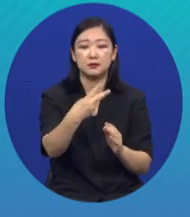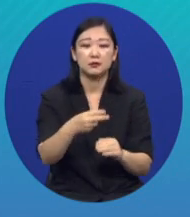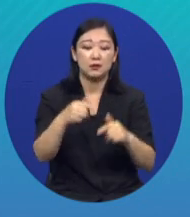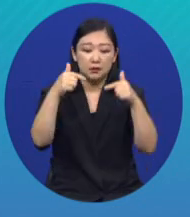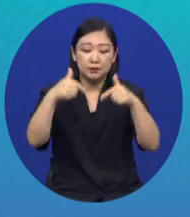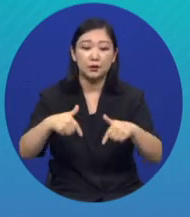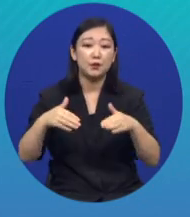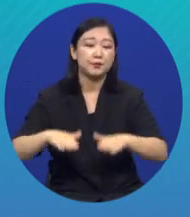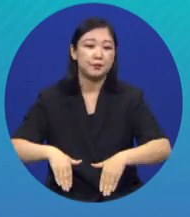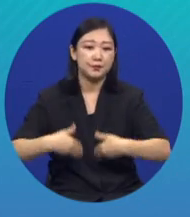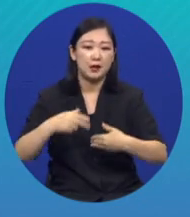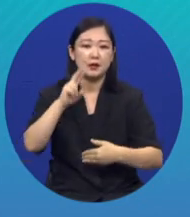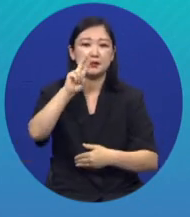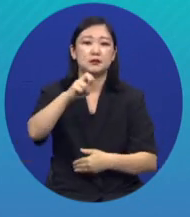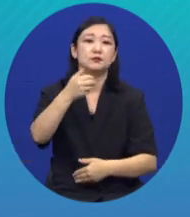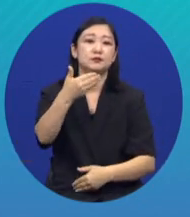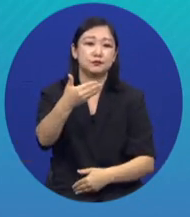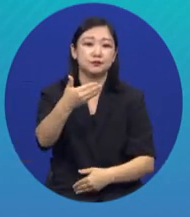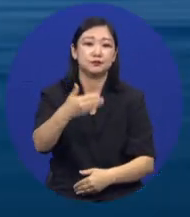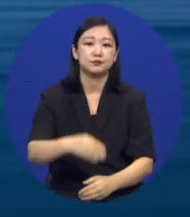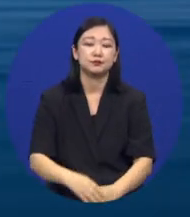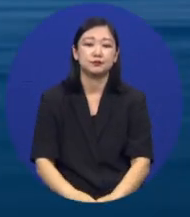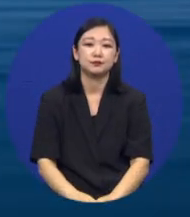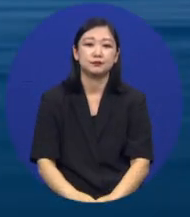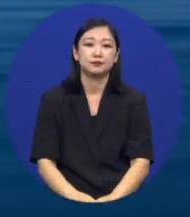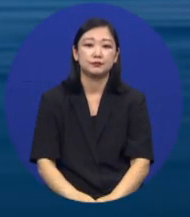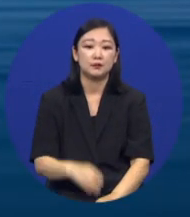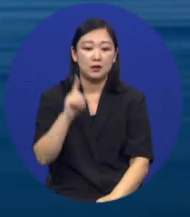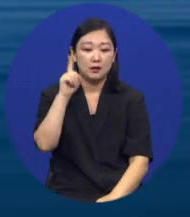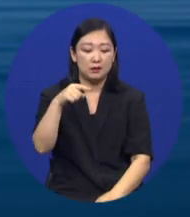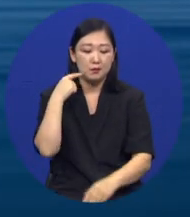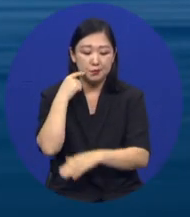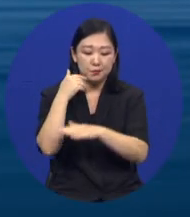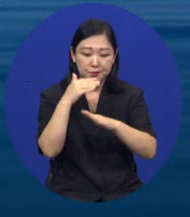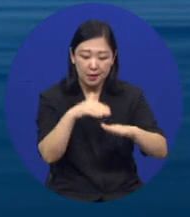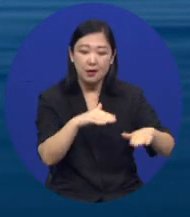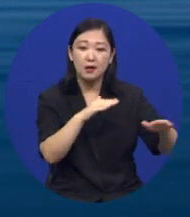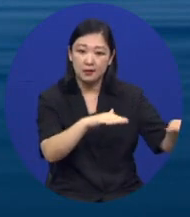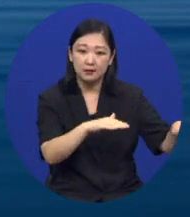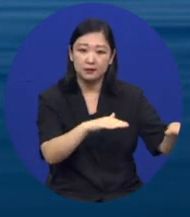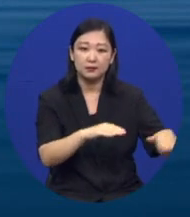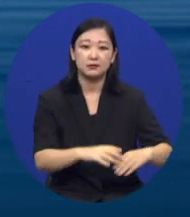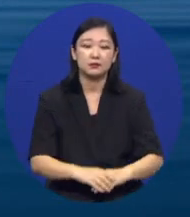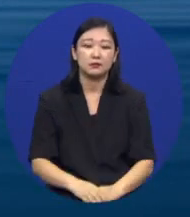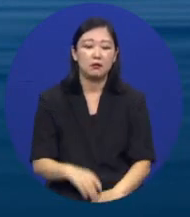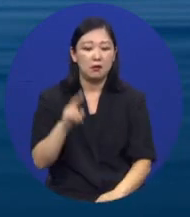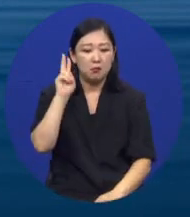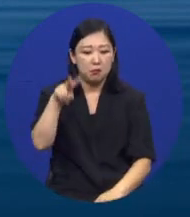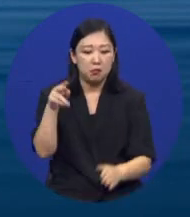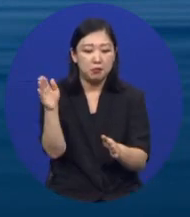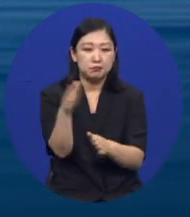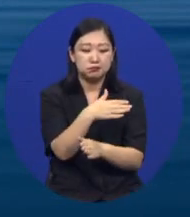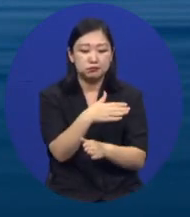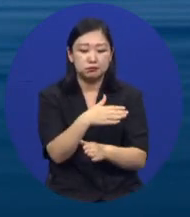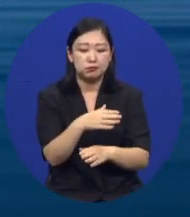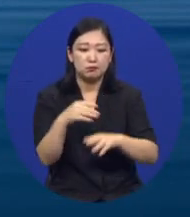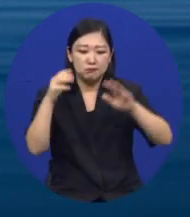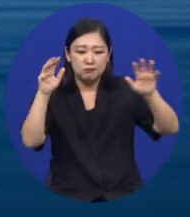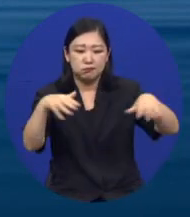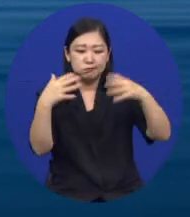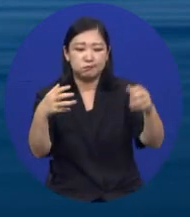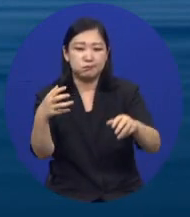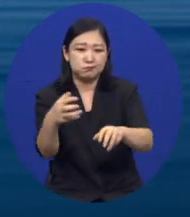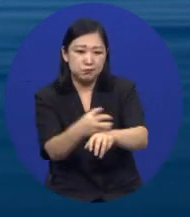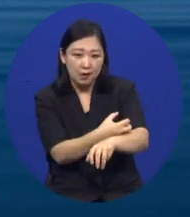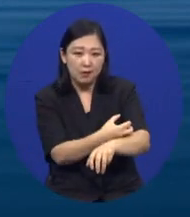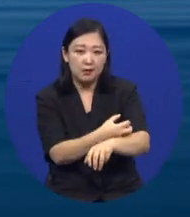서부와 남부지역은 29도가 예상됩니다. 내일 바다의 물결은 잔잔하게 일겠는데요. 모레부터는 해상에도 바람이 강하게